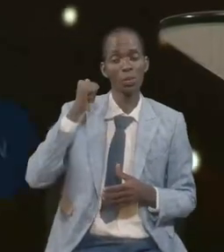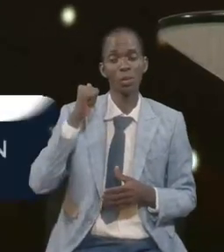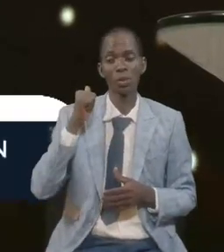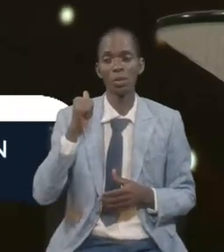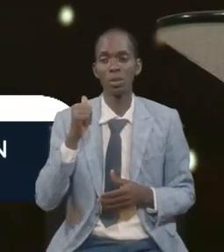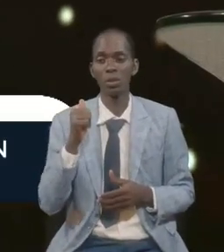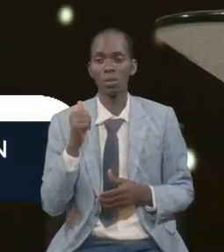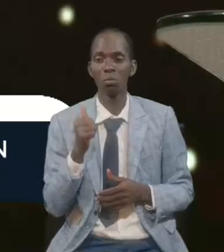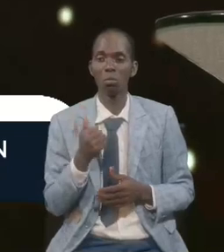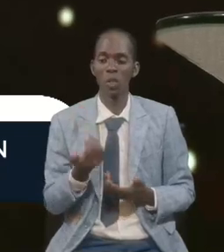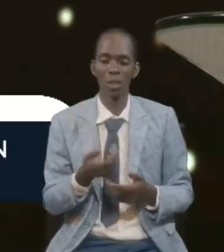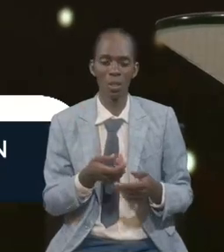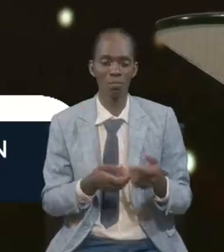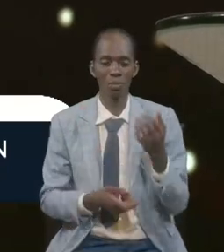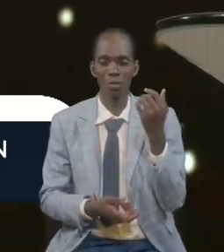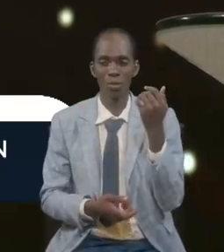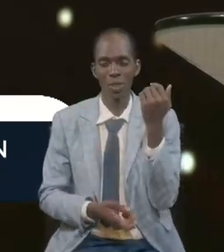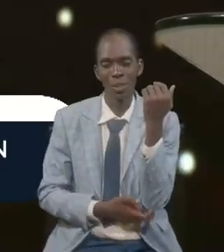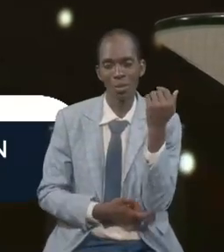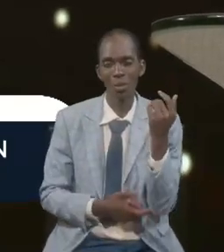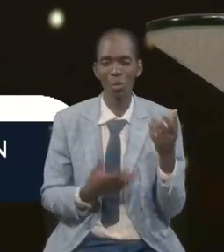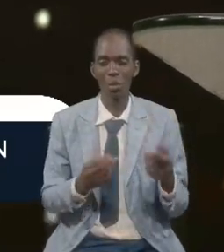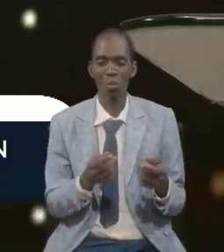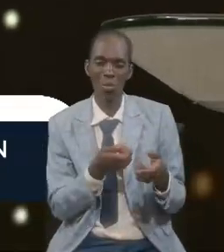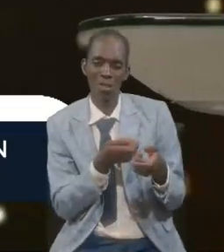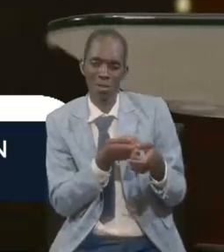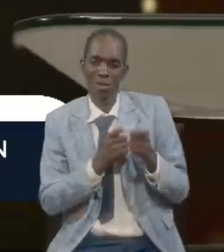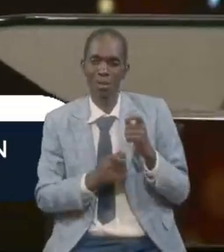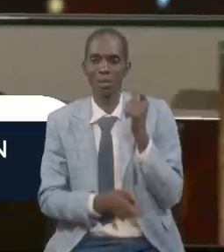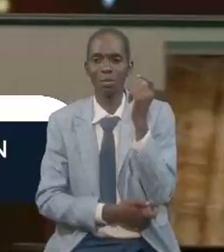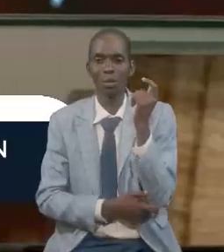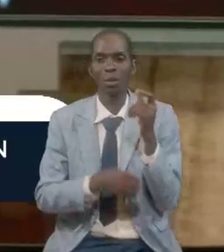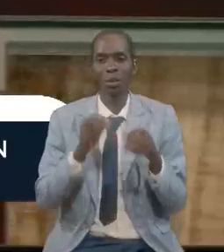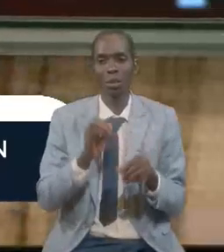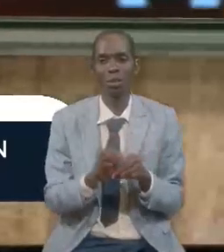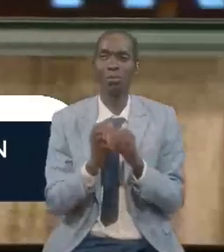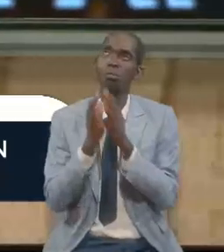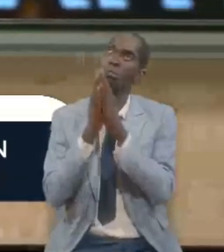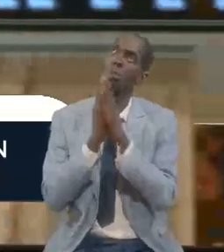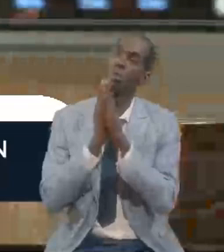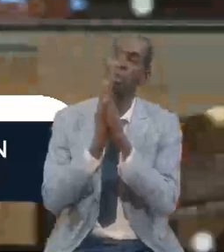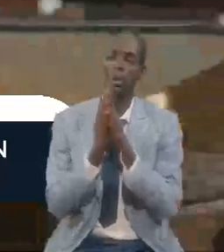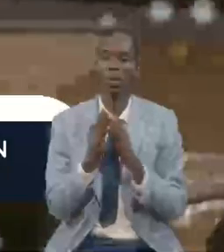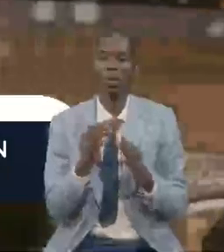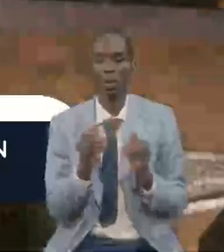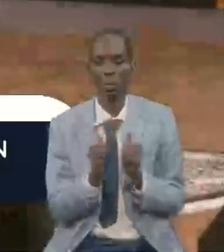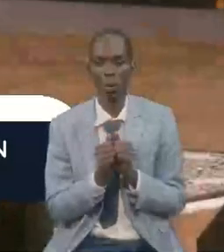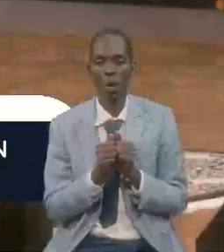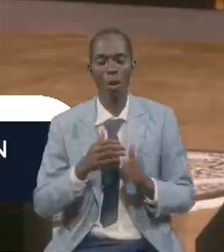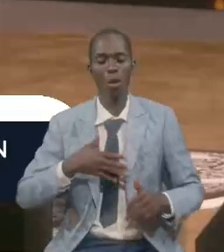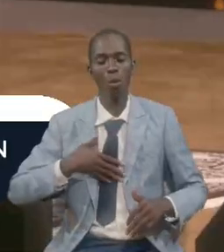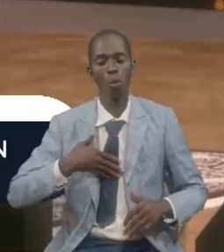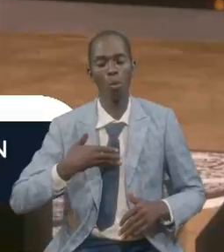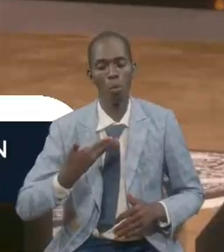Refuser les tentations attrayantes dans la supplication avec la volonté. La